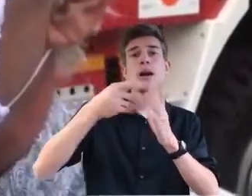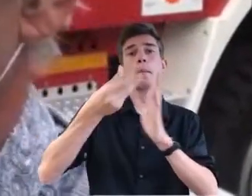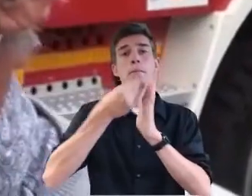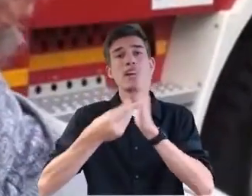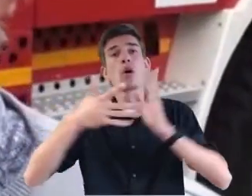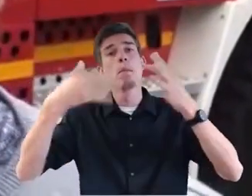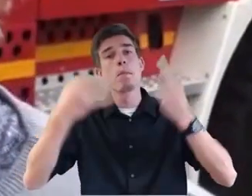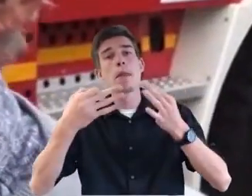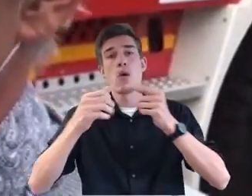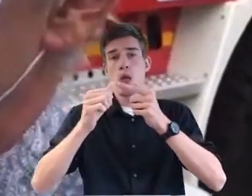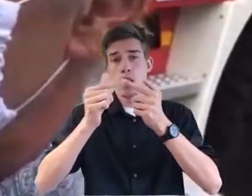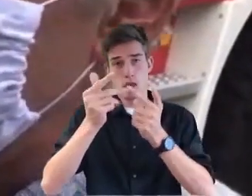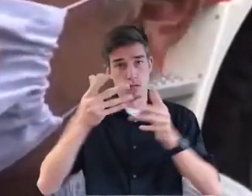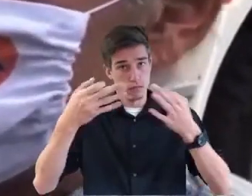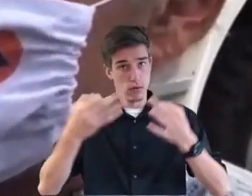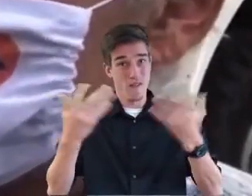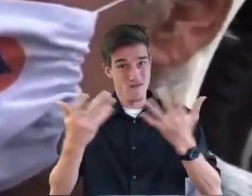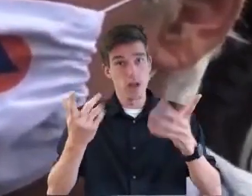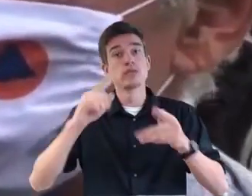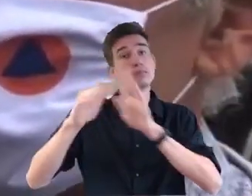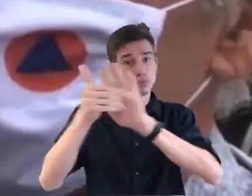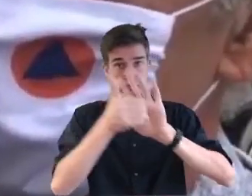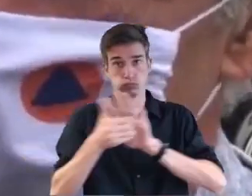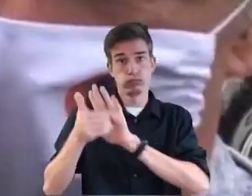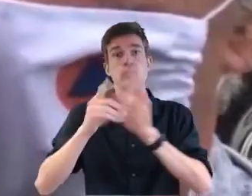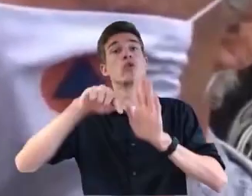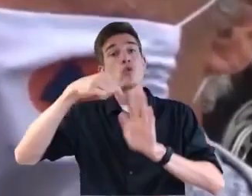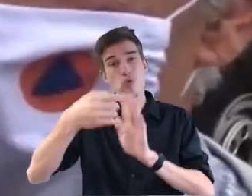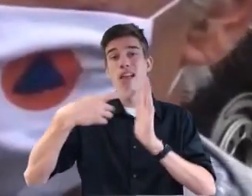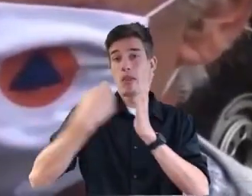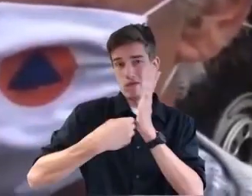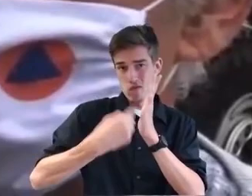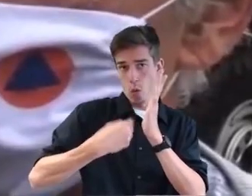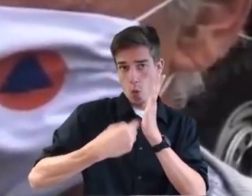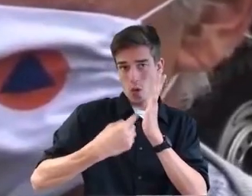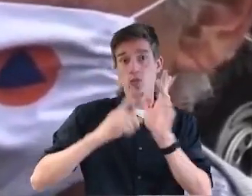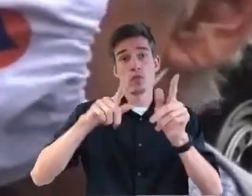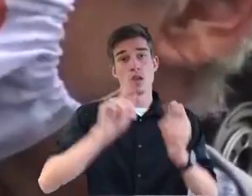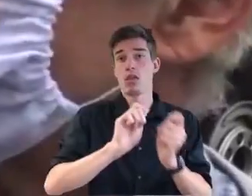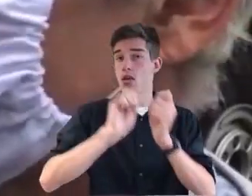beschreiben. Und basierend auf der technischen Forderung wird dann die Beschaffung eingeleitet.